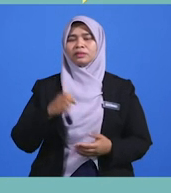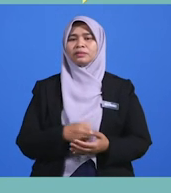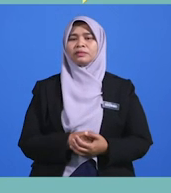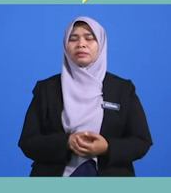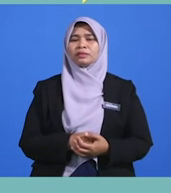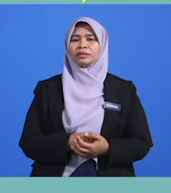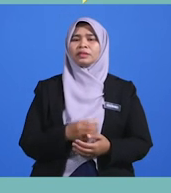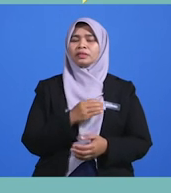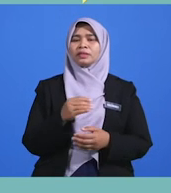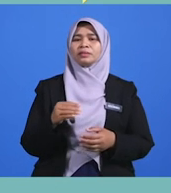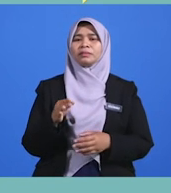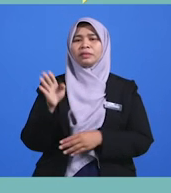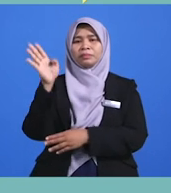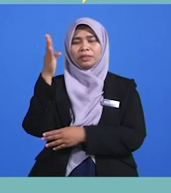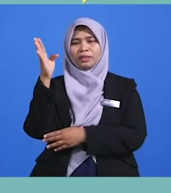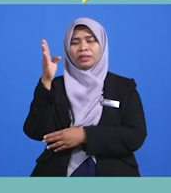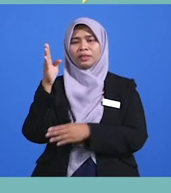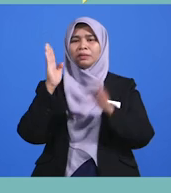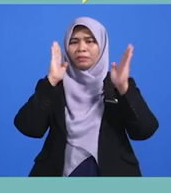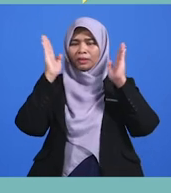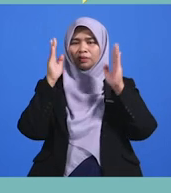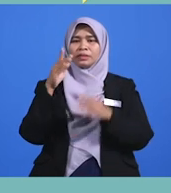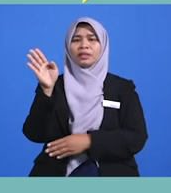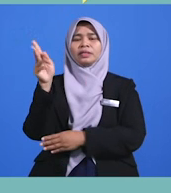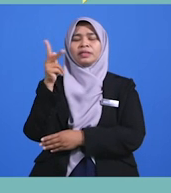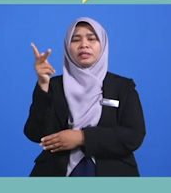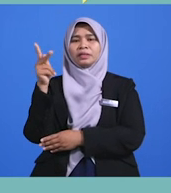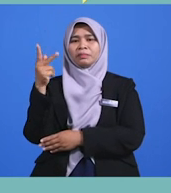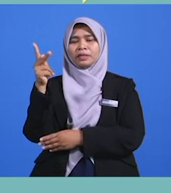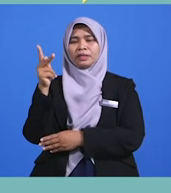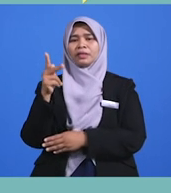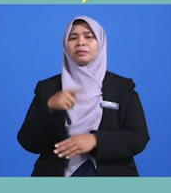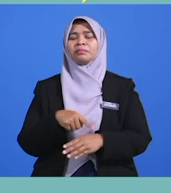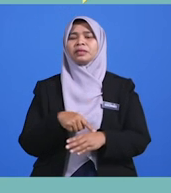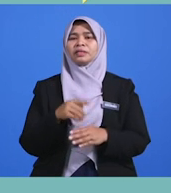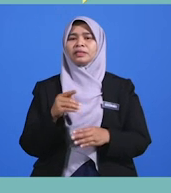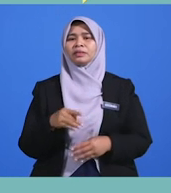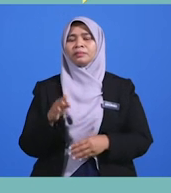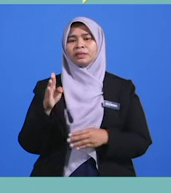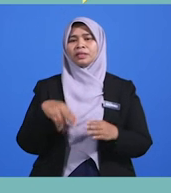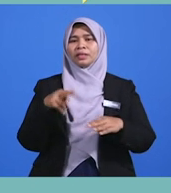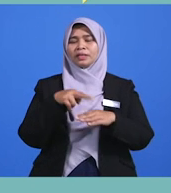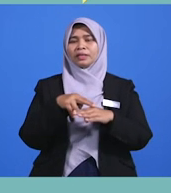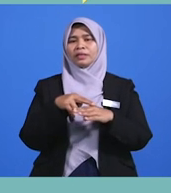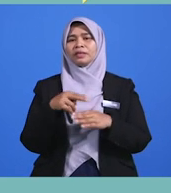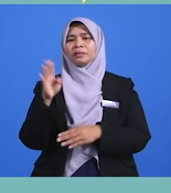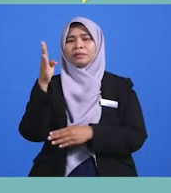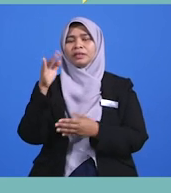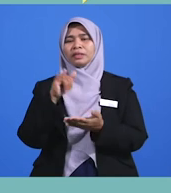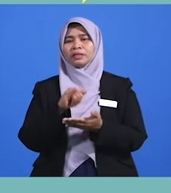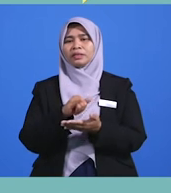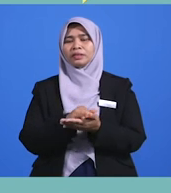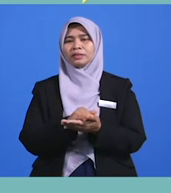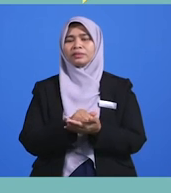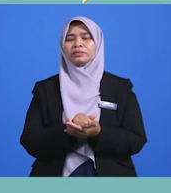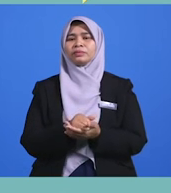bendera Persekutuan Tanah Melayu telah dikibarkan dalam satu majlis menaikkan bendera tersebut yang dianjurkan oleh